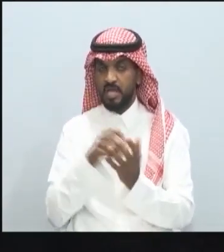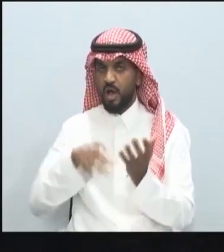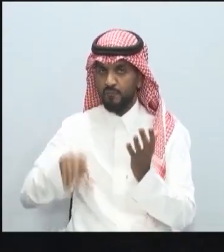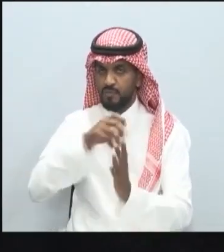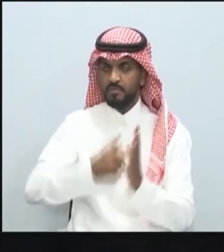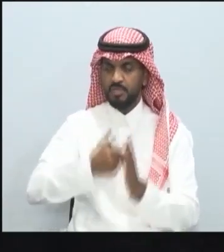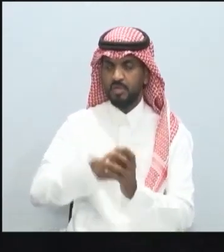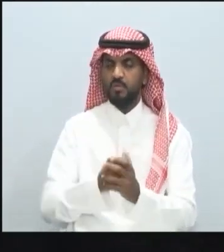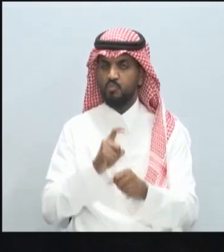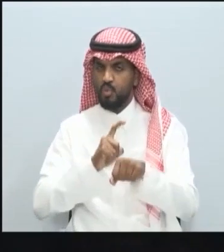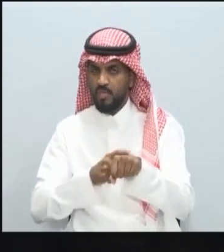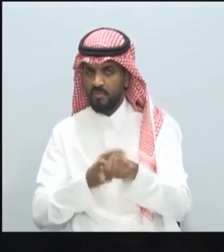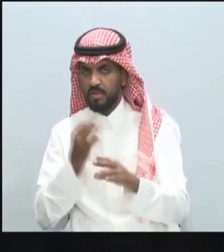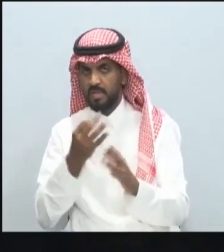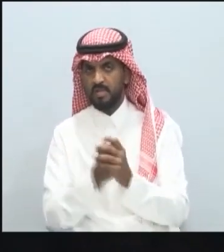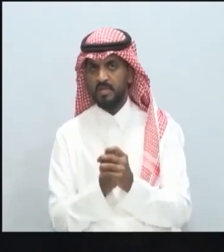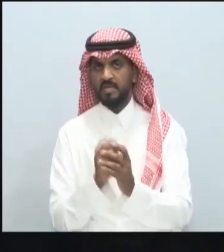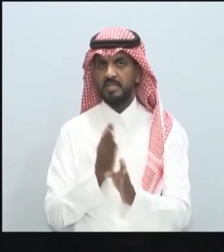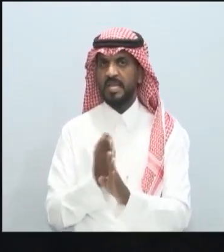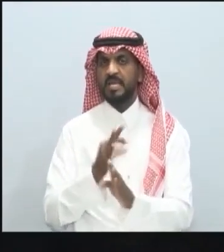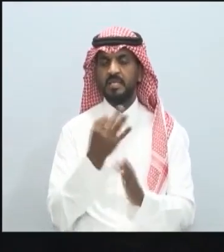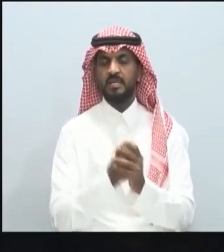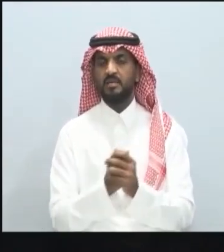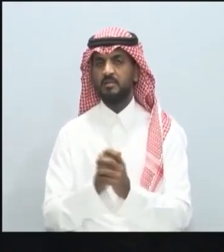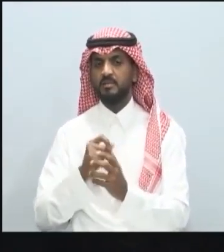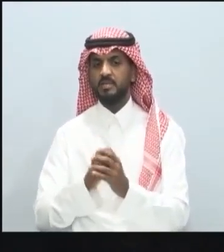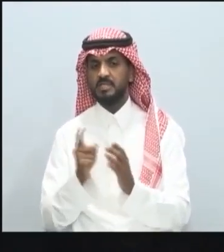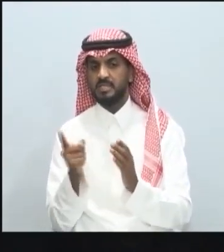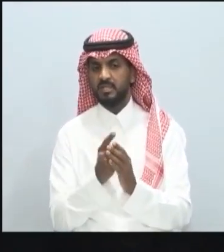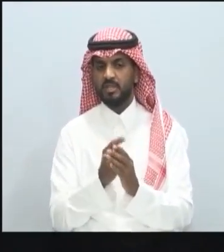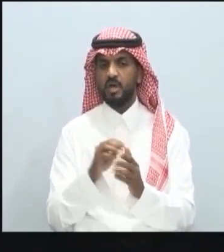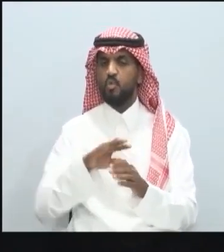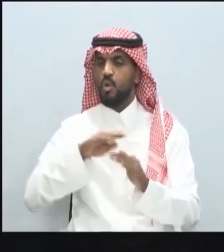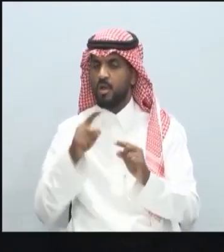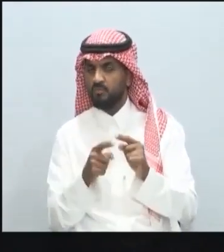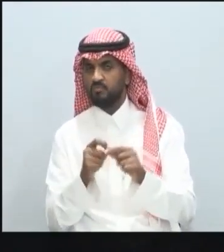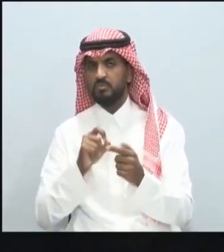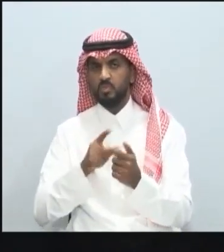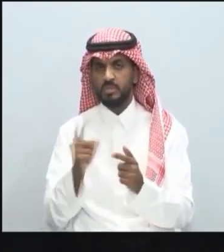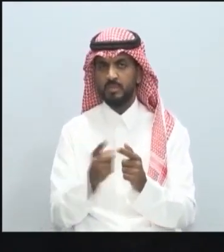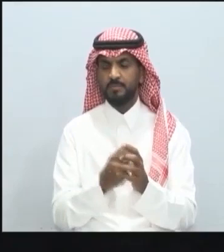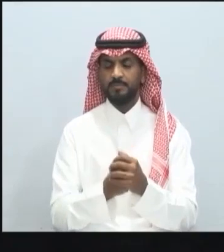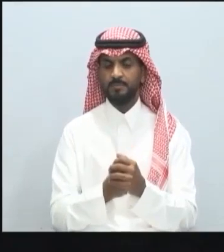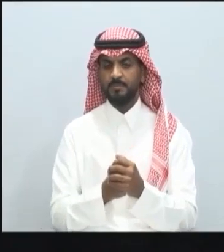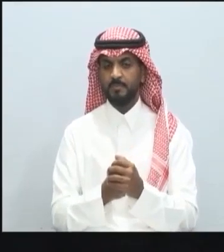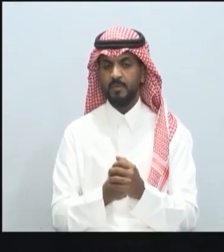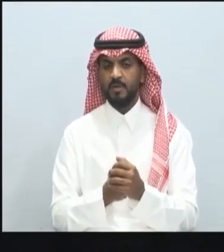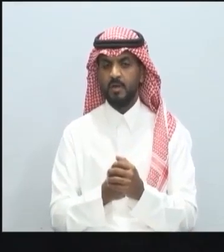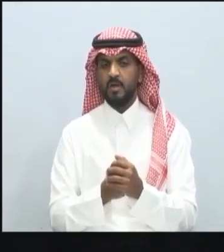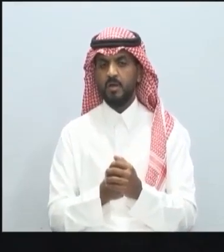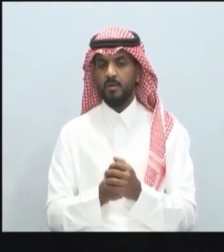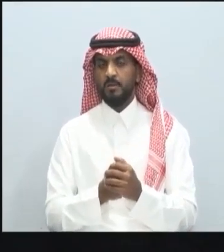القراءه ايضا بطريقه القراءه كيف تقرا قراءه سطر خلف سطر او سطر تترك سطر او قراءه على شكل حرف